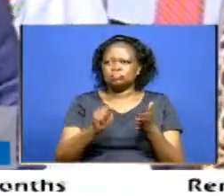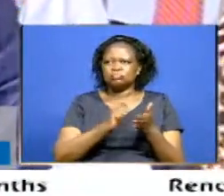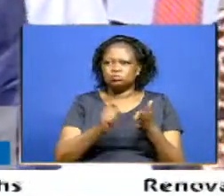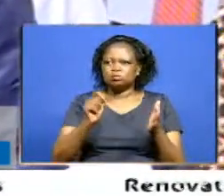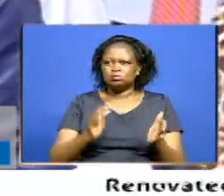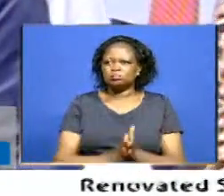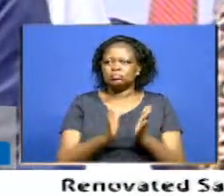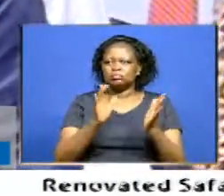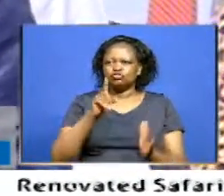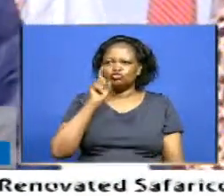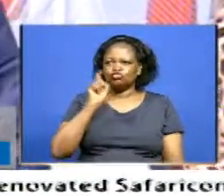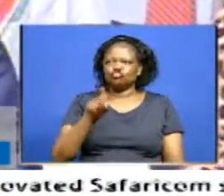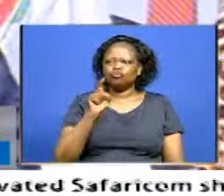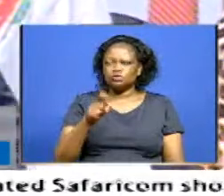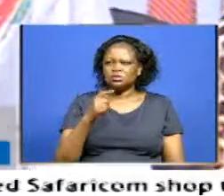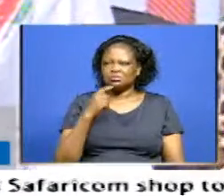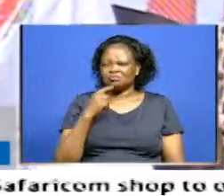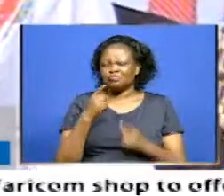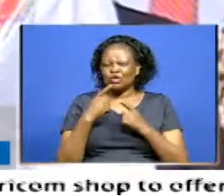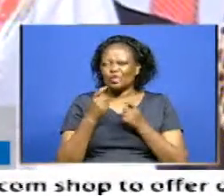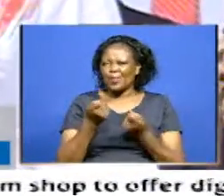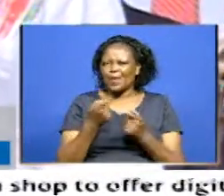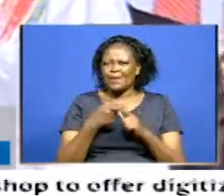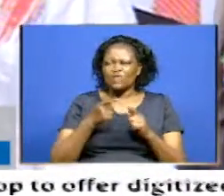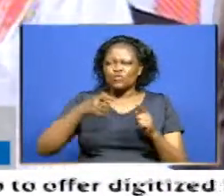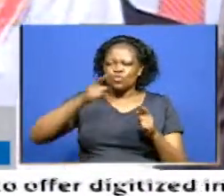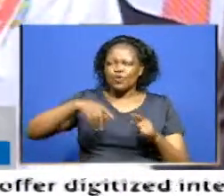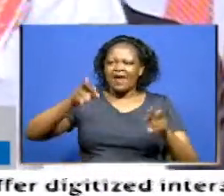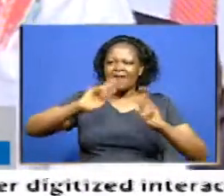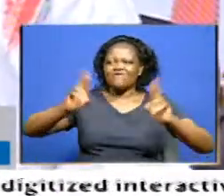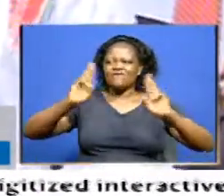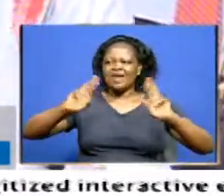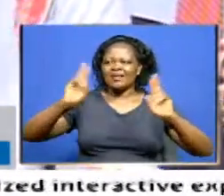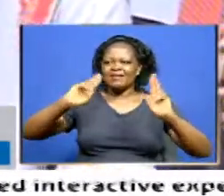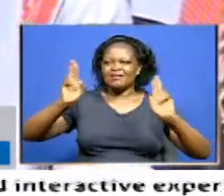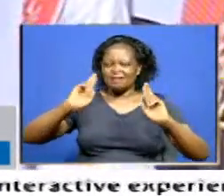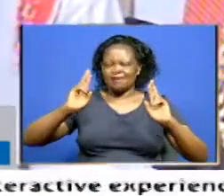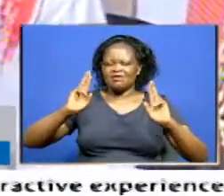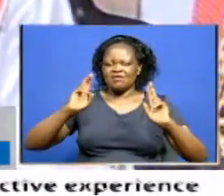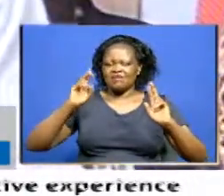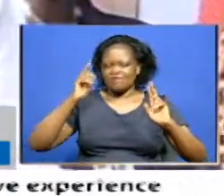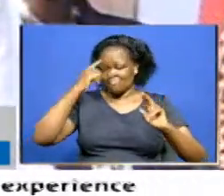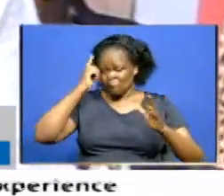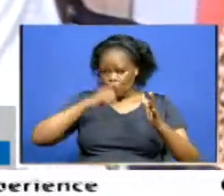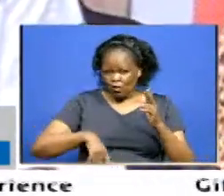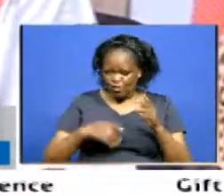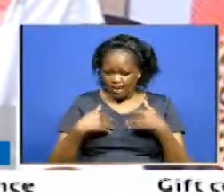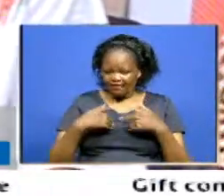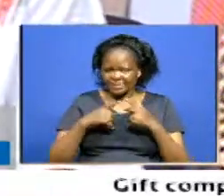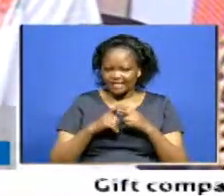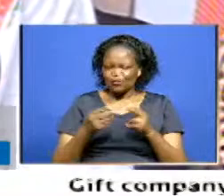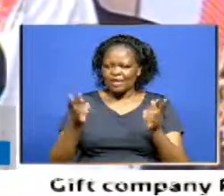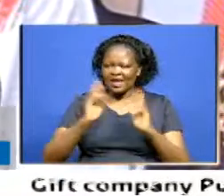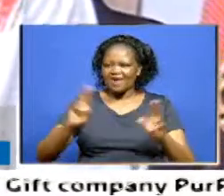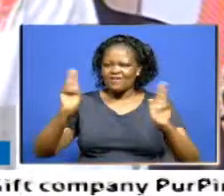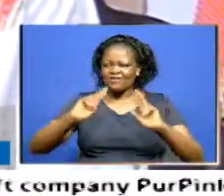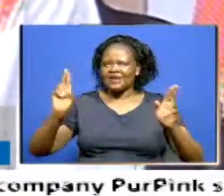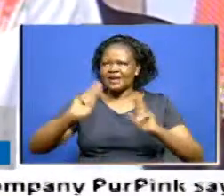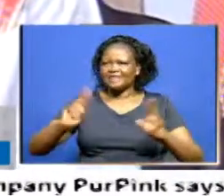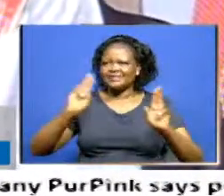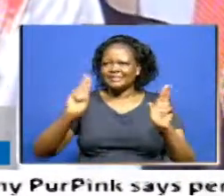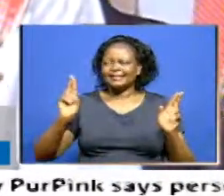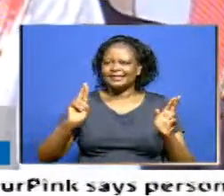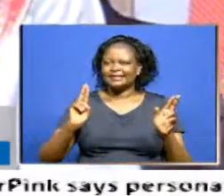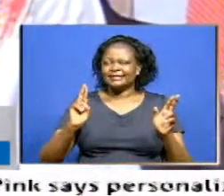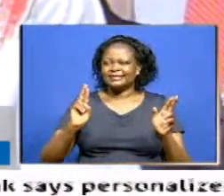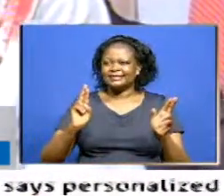ya KANU aseme moja mbili, lakini sisi tuko tayari kwa hii safari. Tumejipanga. The train has